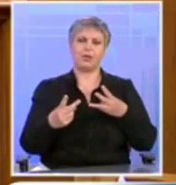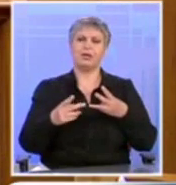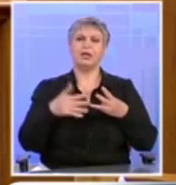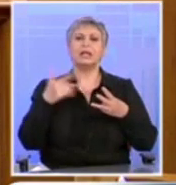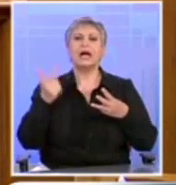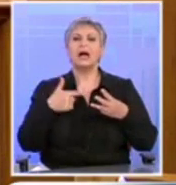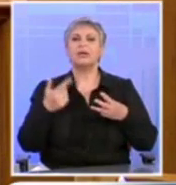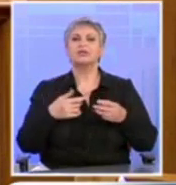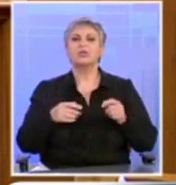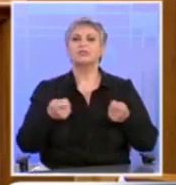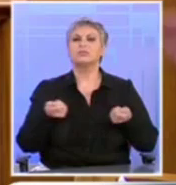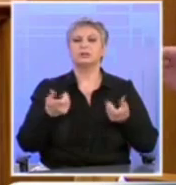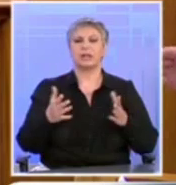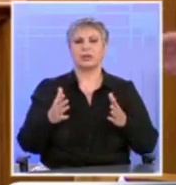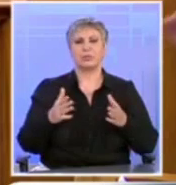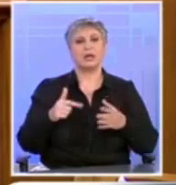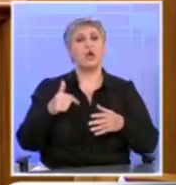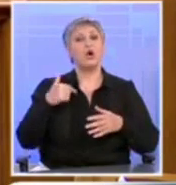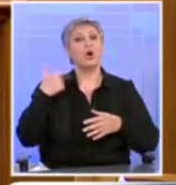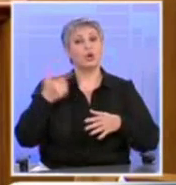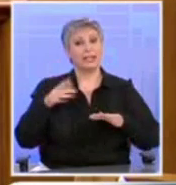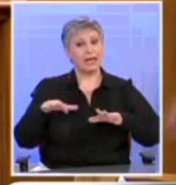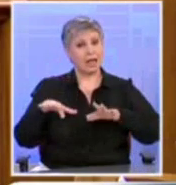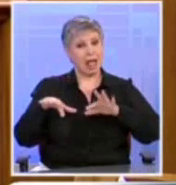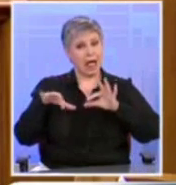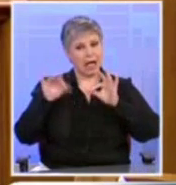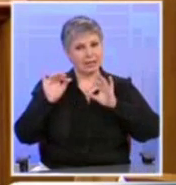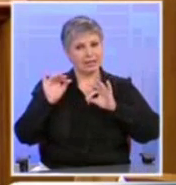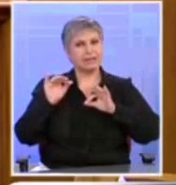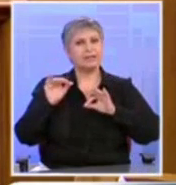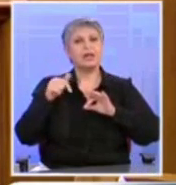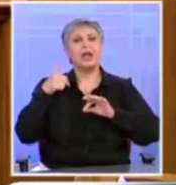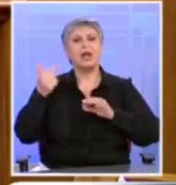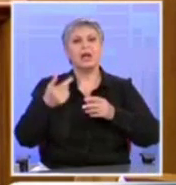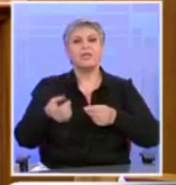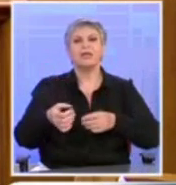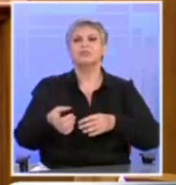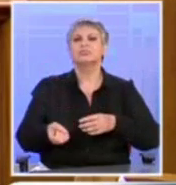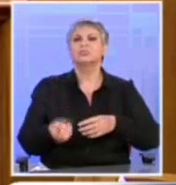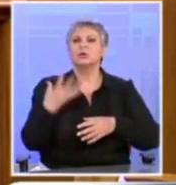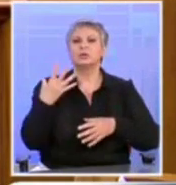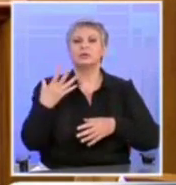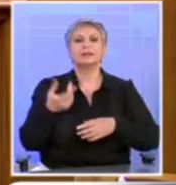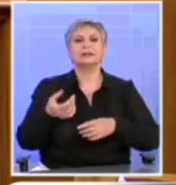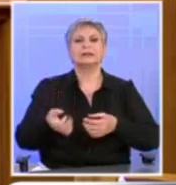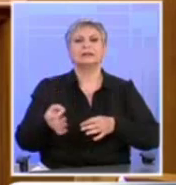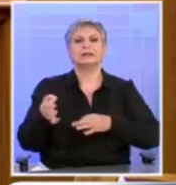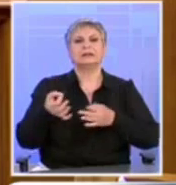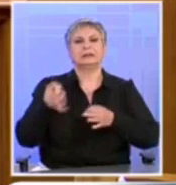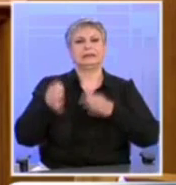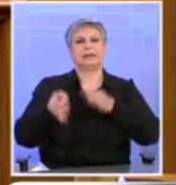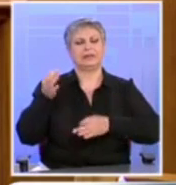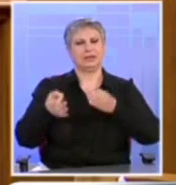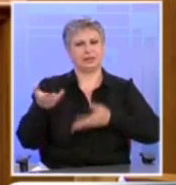στη διαδικασία της διαπραγμάτευσης εκ νέου τον Οκτώβρη. Όμως ήδη υπάρχει μία απομείωση του